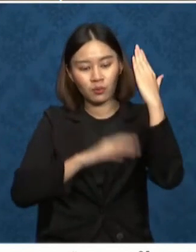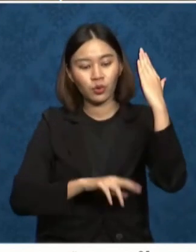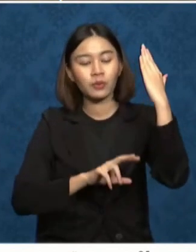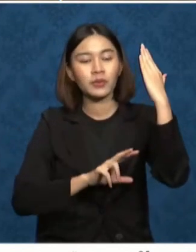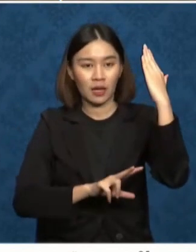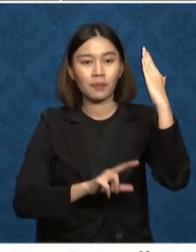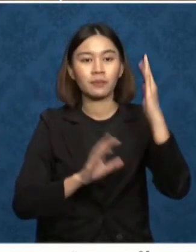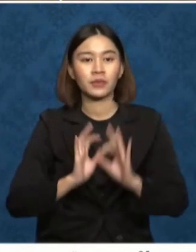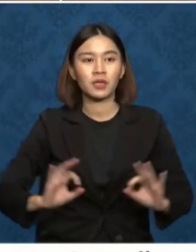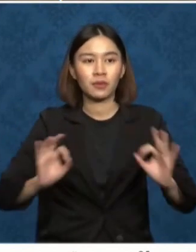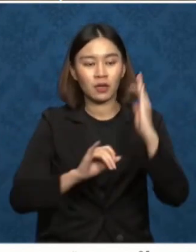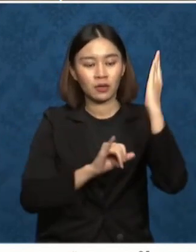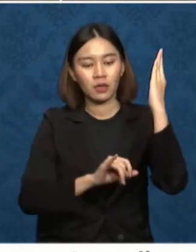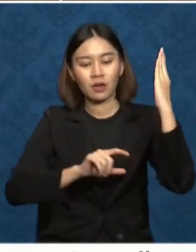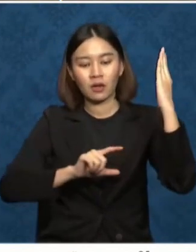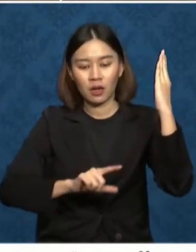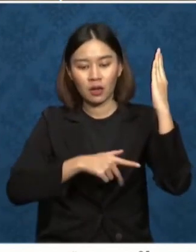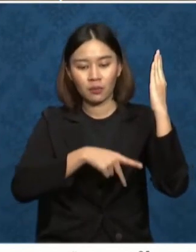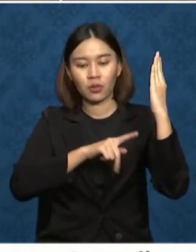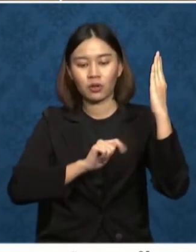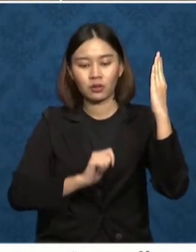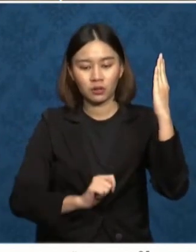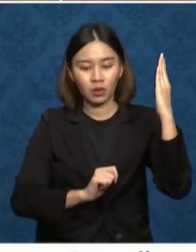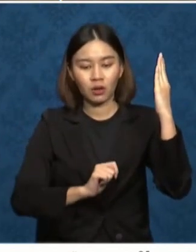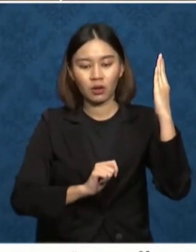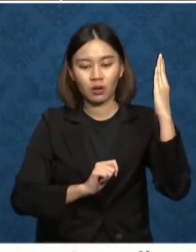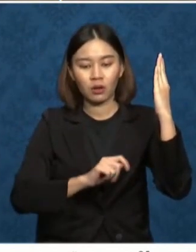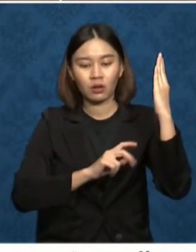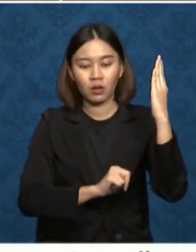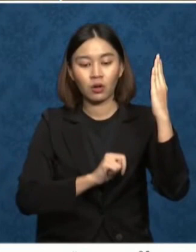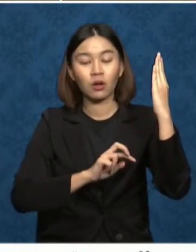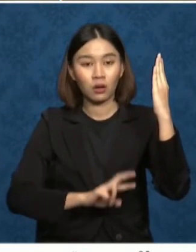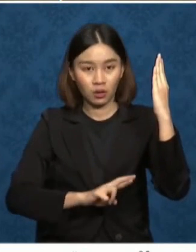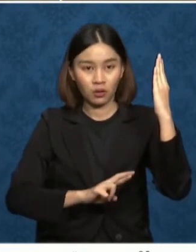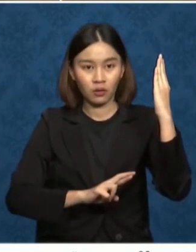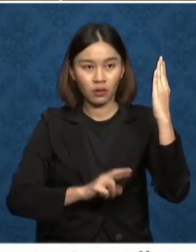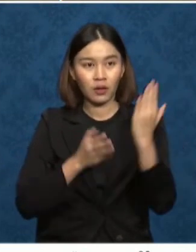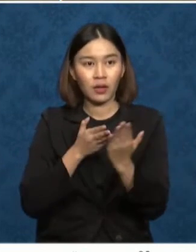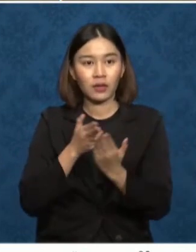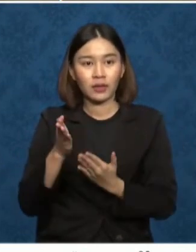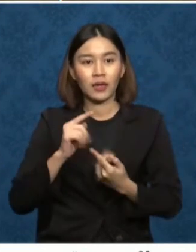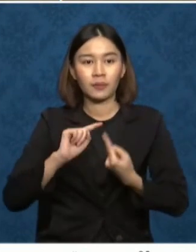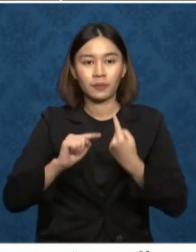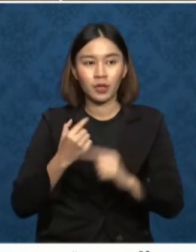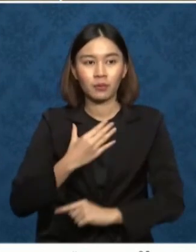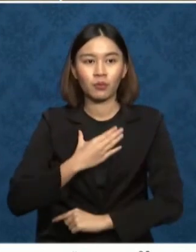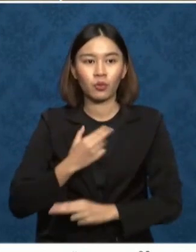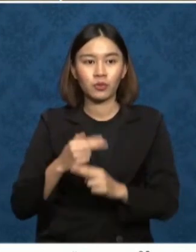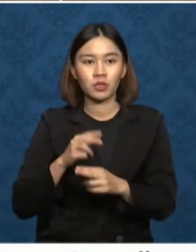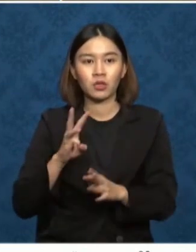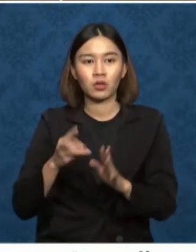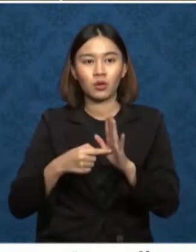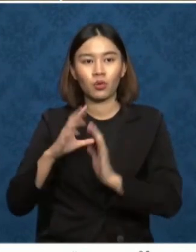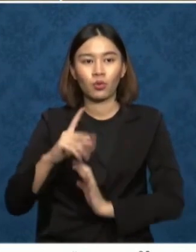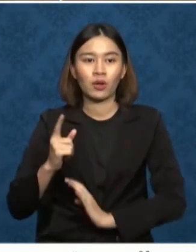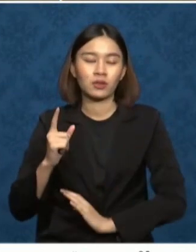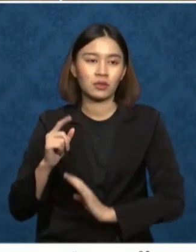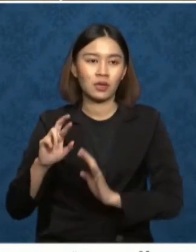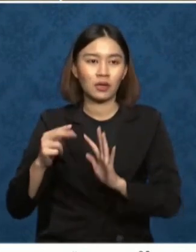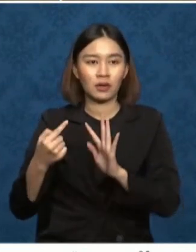ต้นะครับยะลาปัตตานีและก็นราธิวาสเขตของเพื่อนผมครับท่านส.ส.วัชระยาวสัน